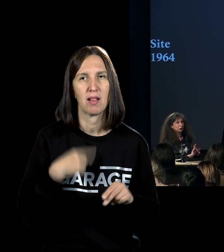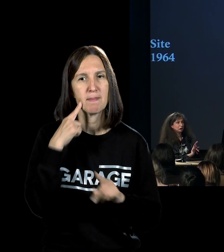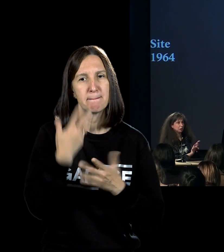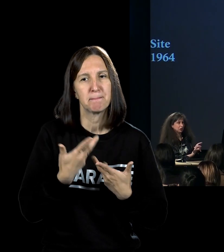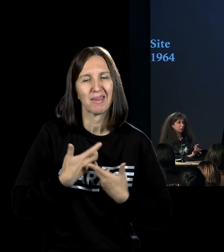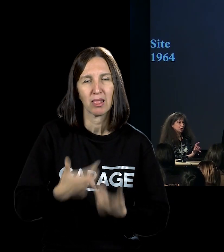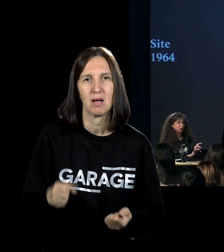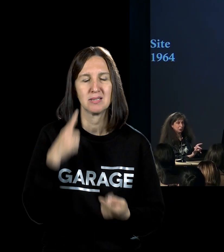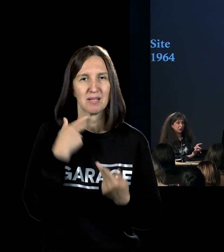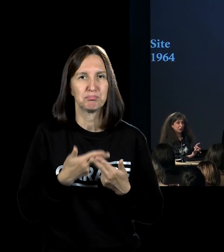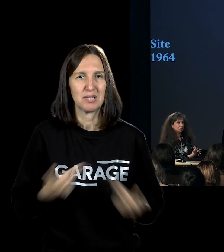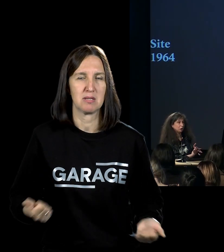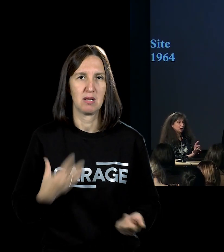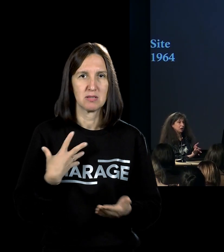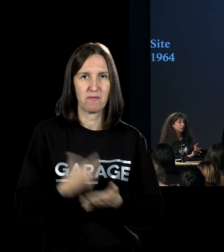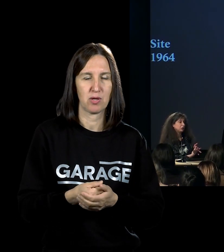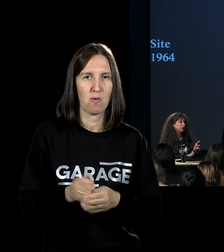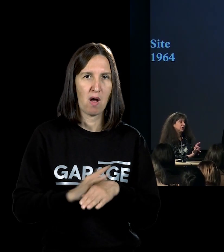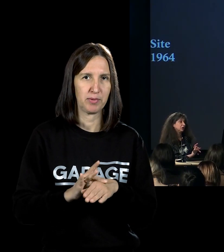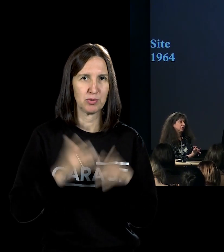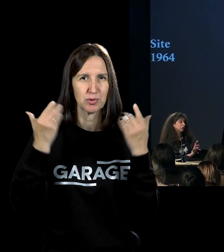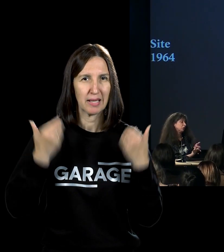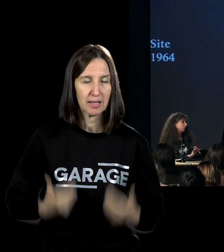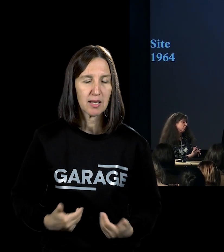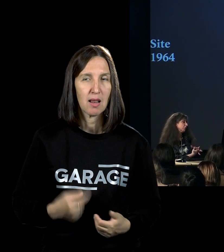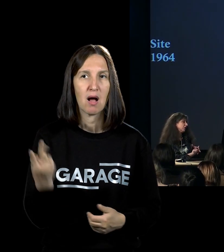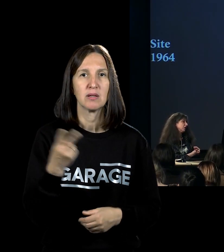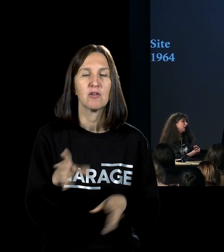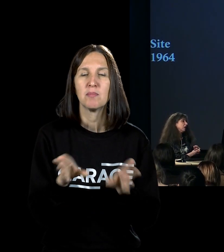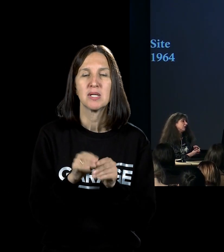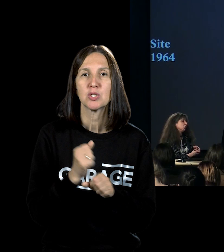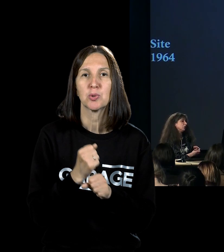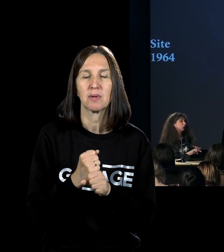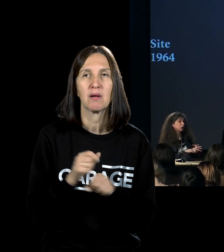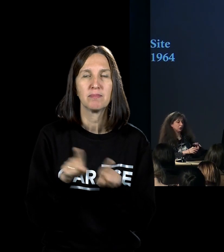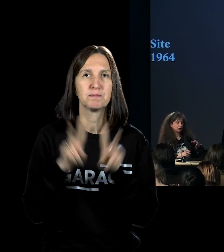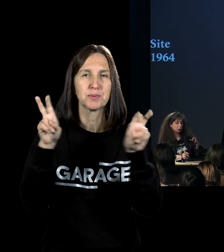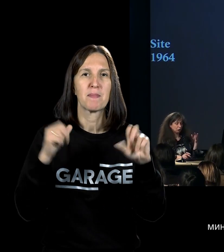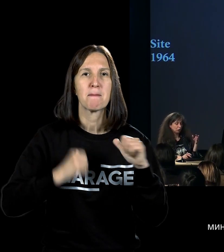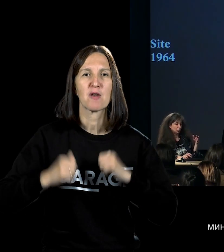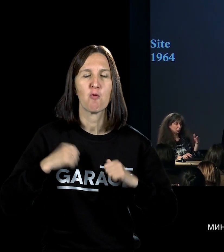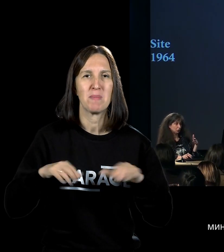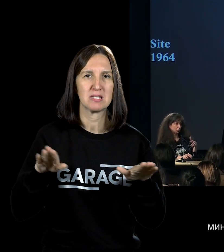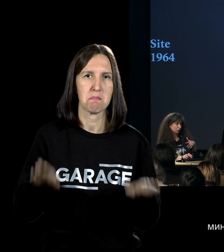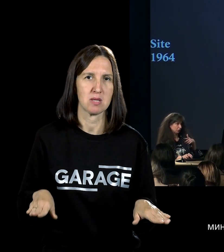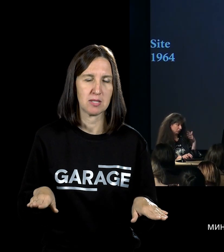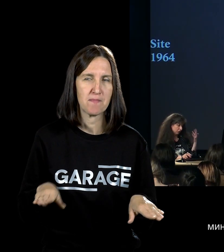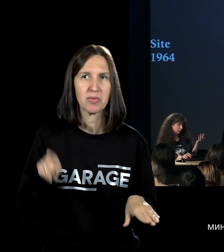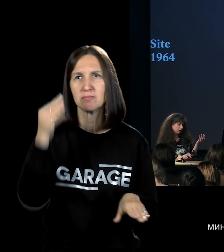это работа с обнаженным телом, что они вместе сделали вот этот перформанс. Место, которое заключалось в том, что